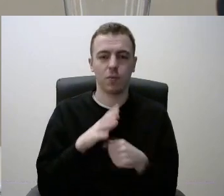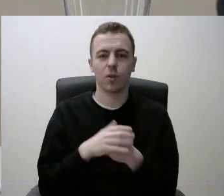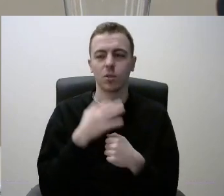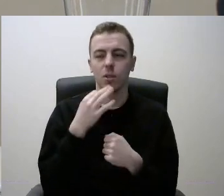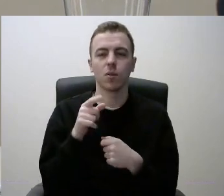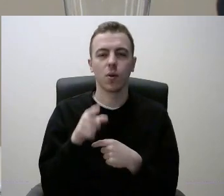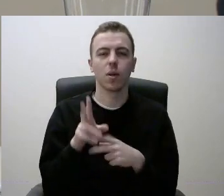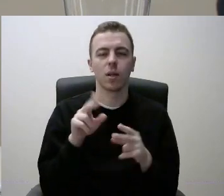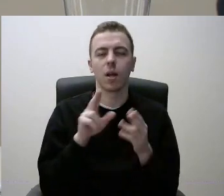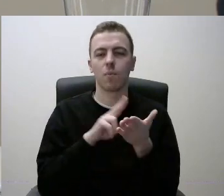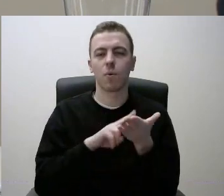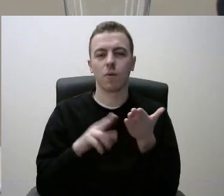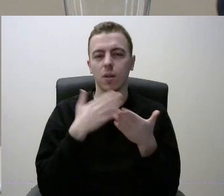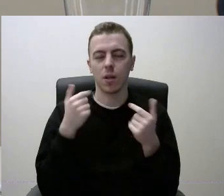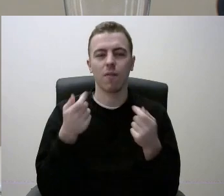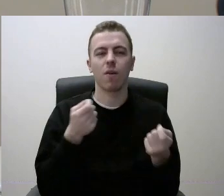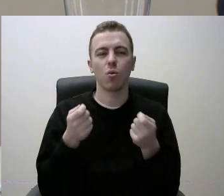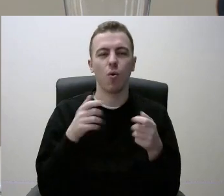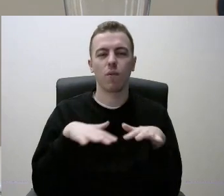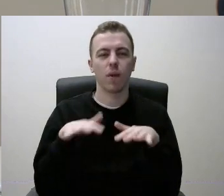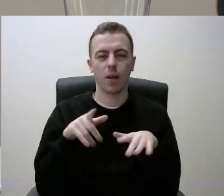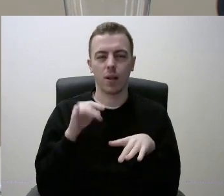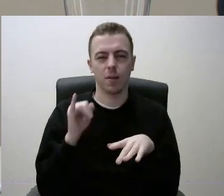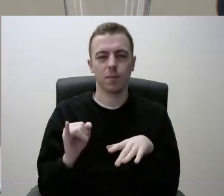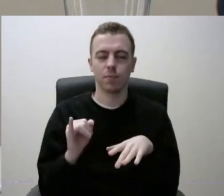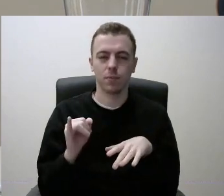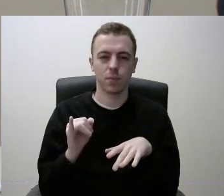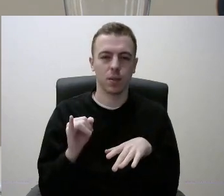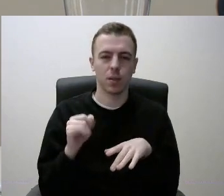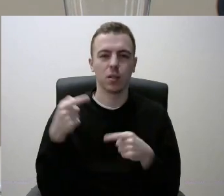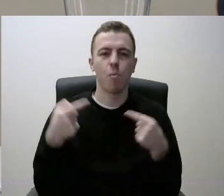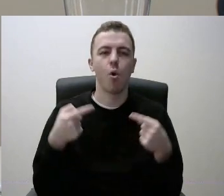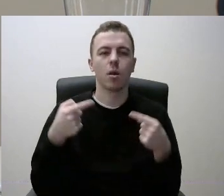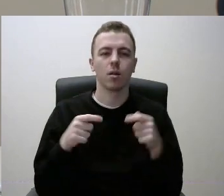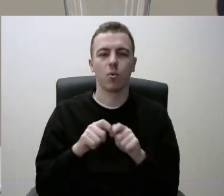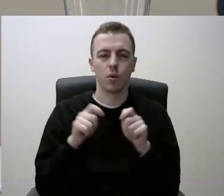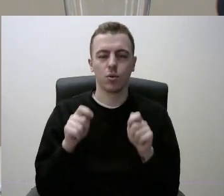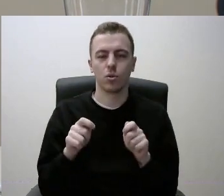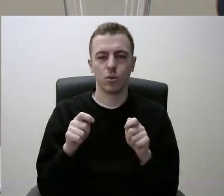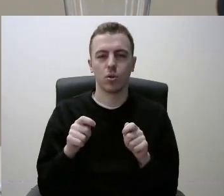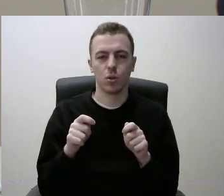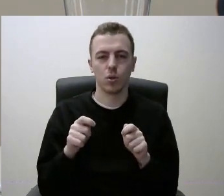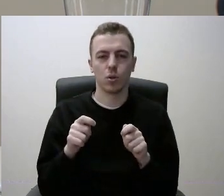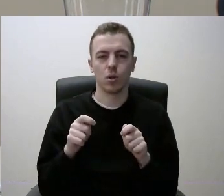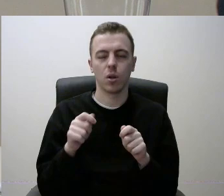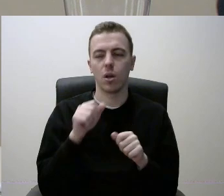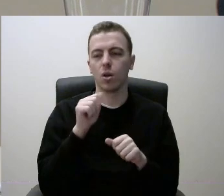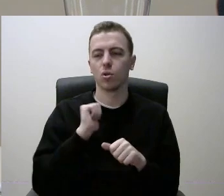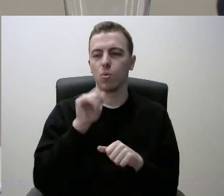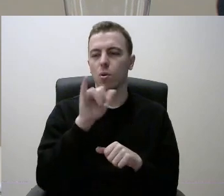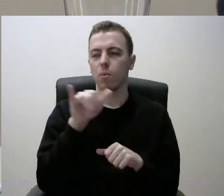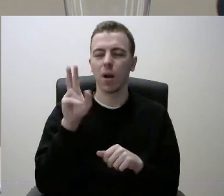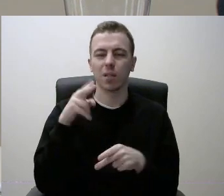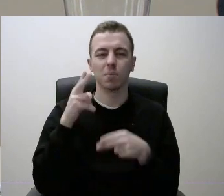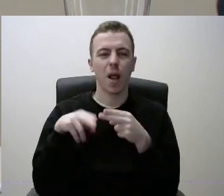pakankamai neprofesionalus ir šios įstaigos vadovo veikimas buvo bandant politikuoti, tai yra bandant prisibelsti ne pas to žmonės, kurie iš tikrųjų priima sprendimus,